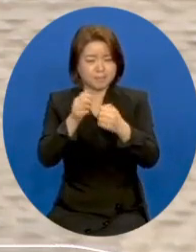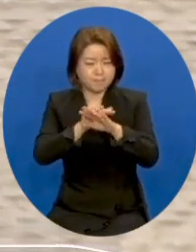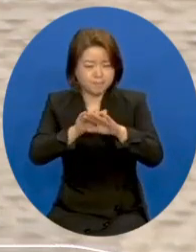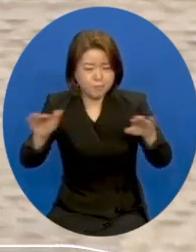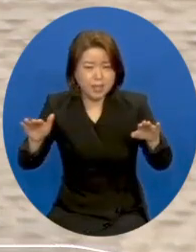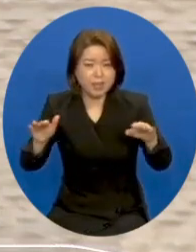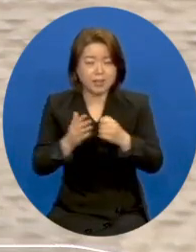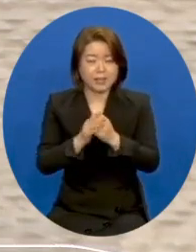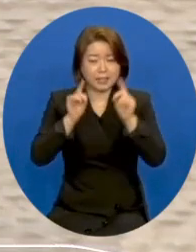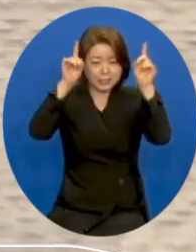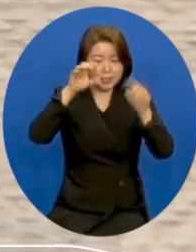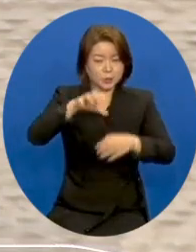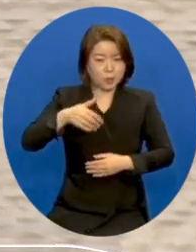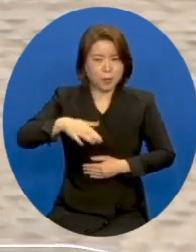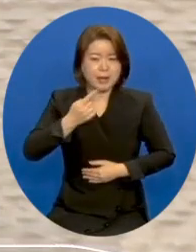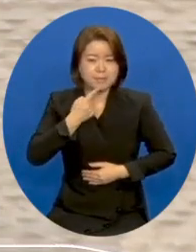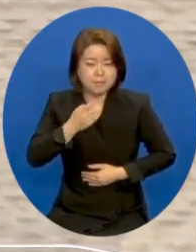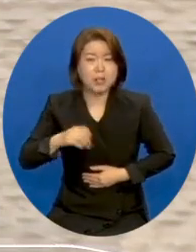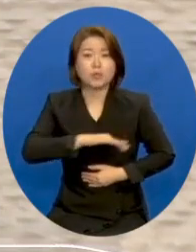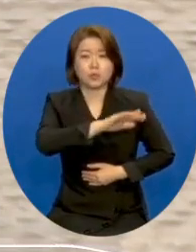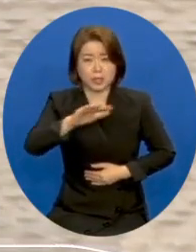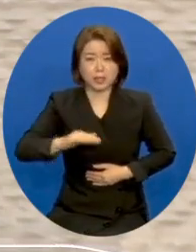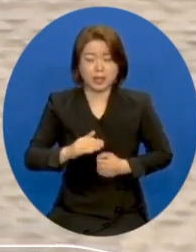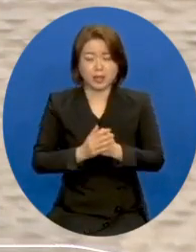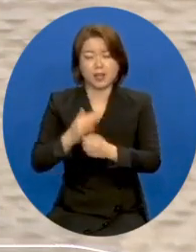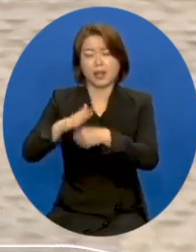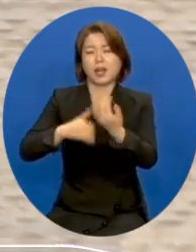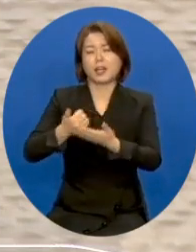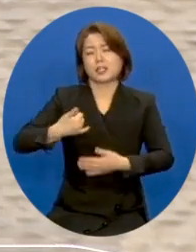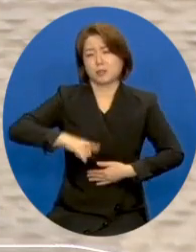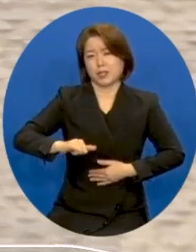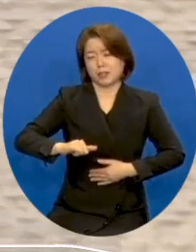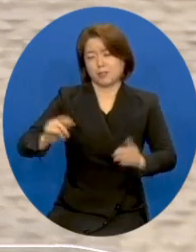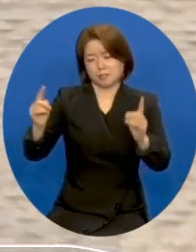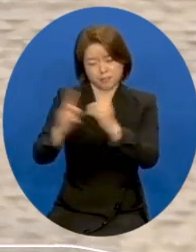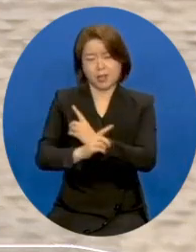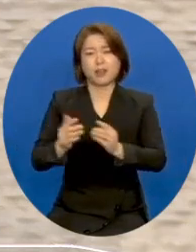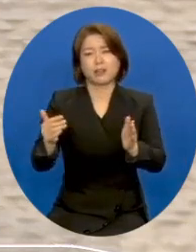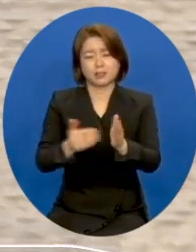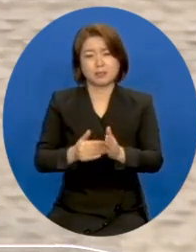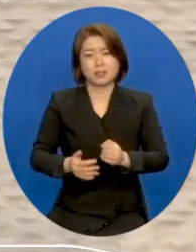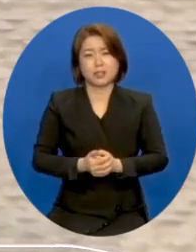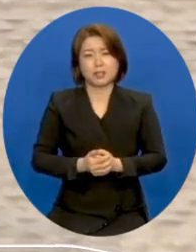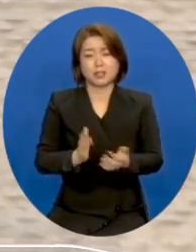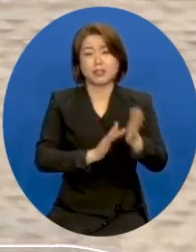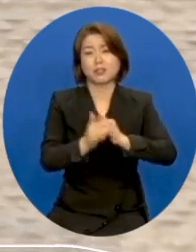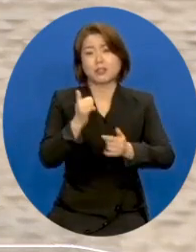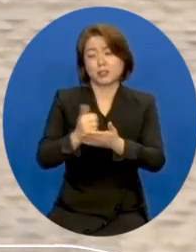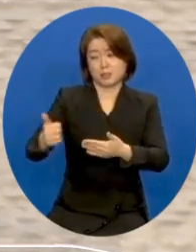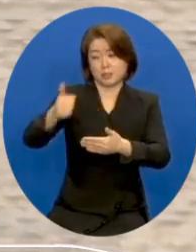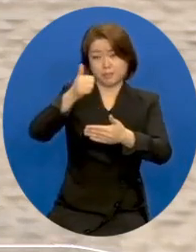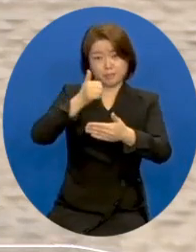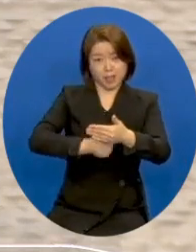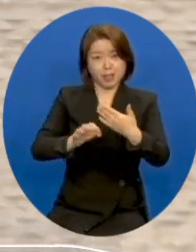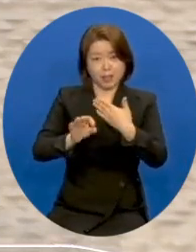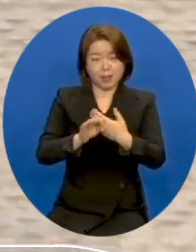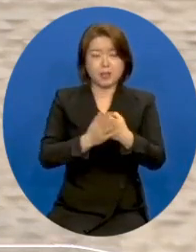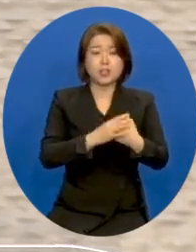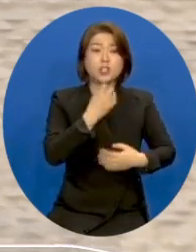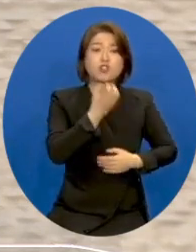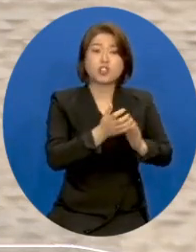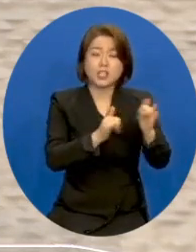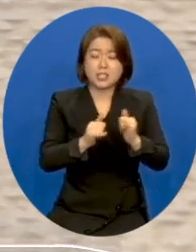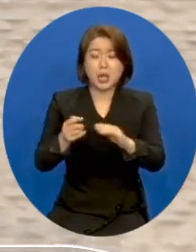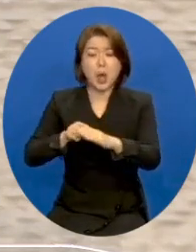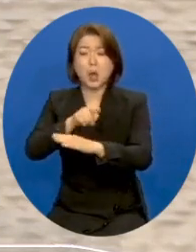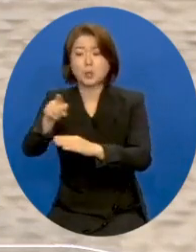지옥 갈 우리가 하나님의 자녀가 되었습니다. 예수님을 영접하면 유대인이나